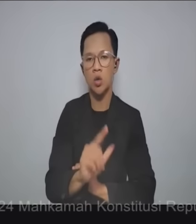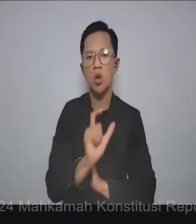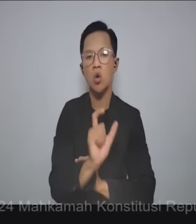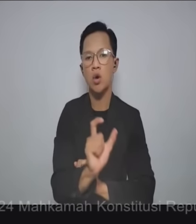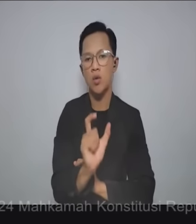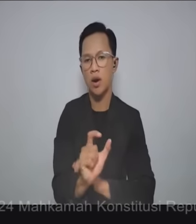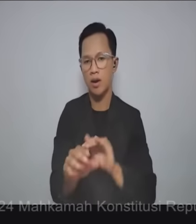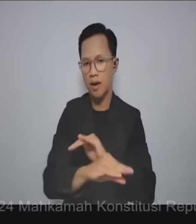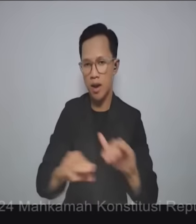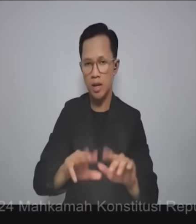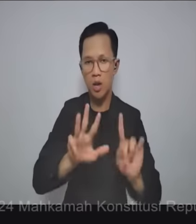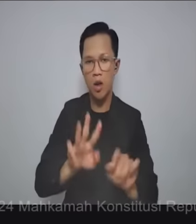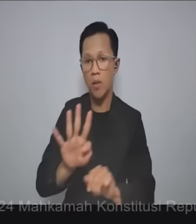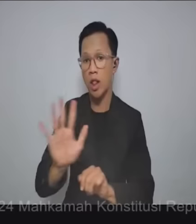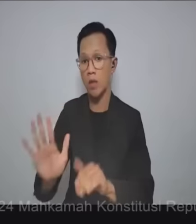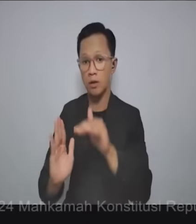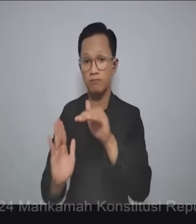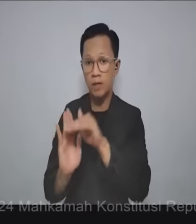mensyaratkan bahwa